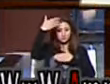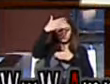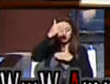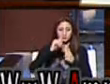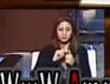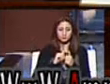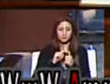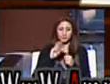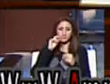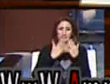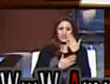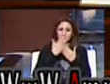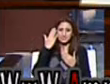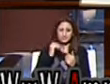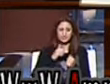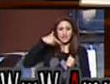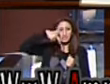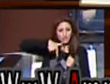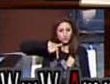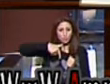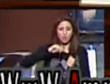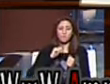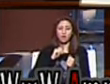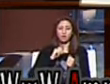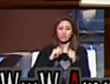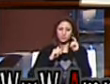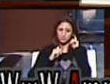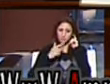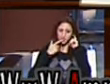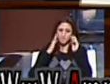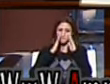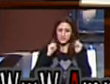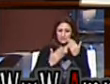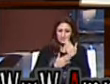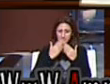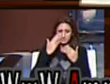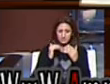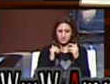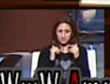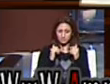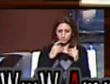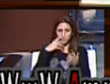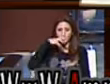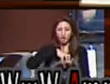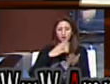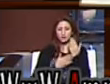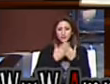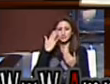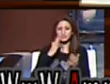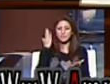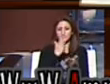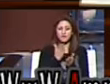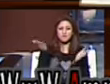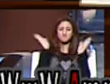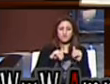زي المدن الجديده سواء 6 اكتوبر العبور القاهره الجديده بتبقى اكثر عرضه في الاحساس بشده برود الطقس